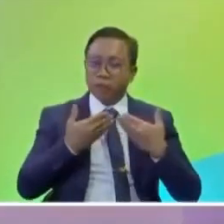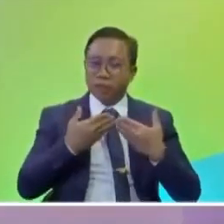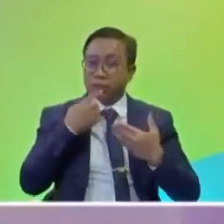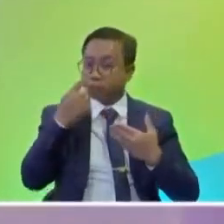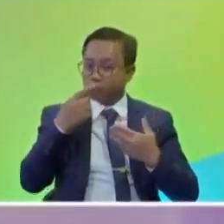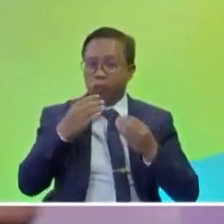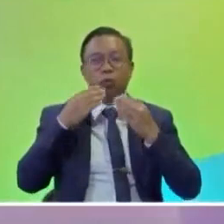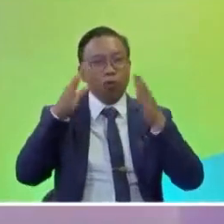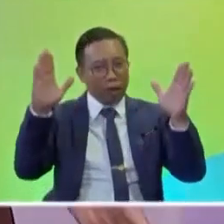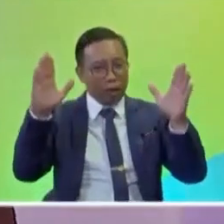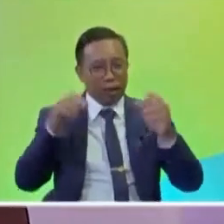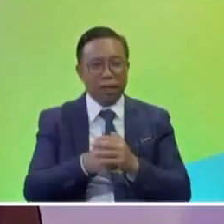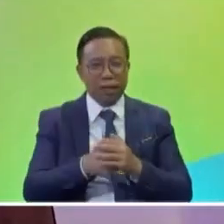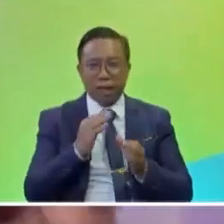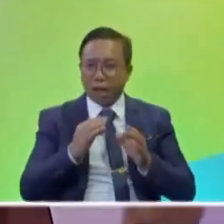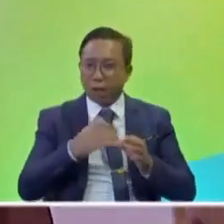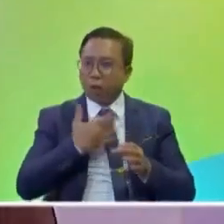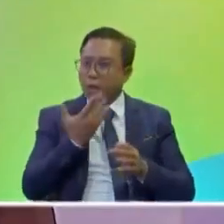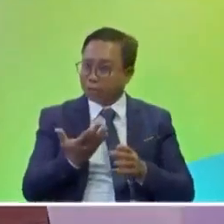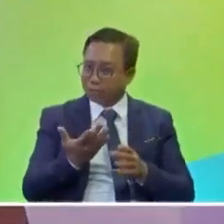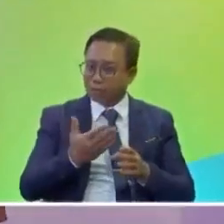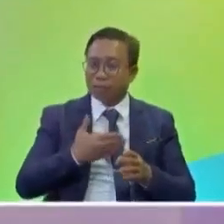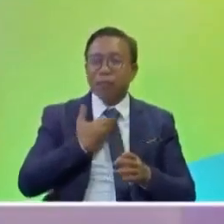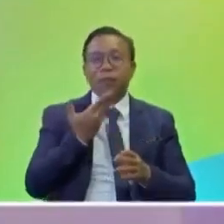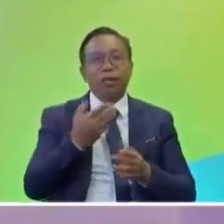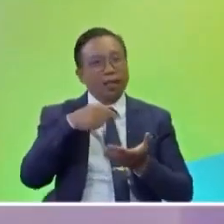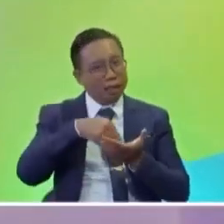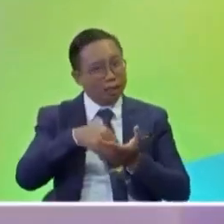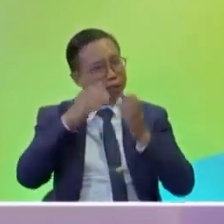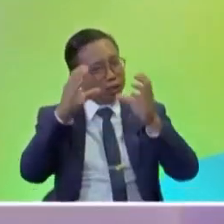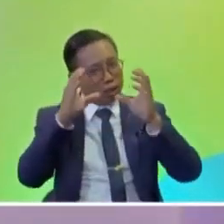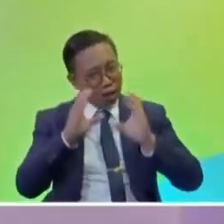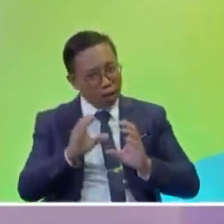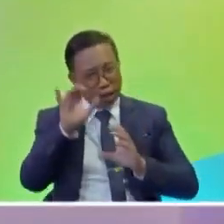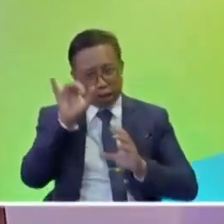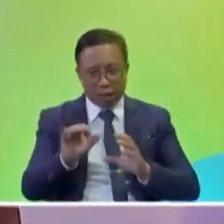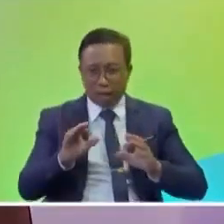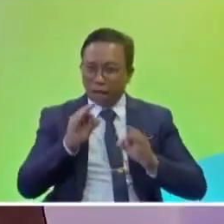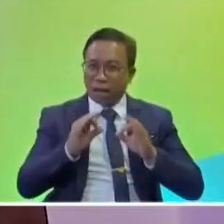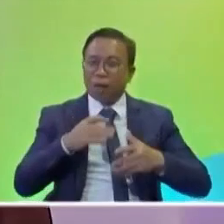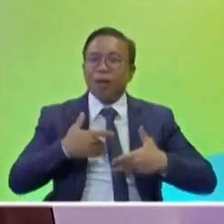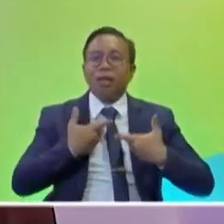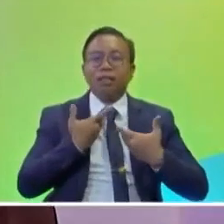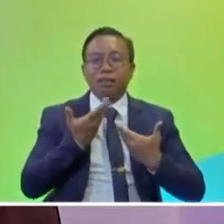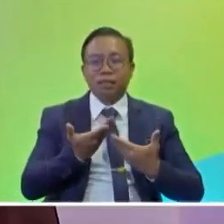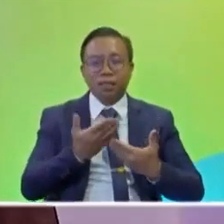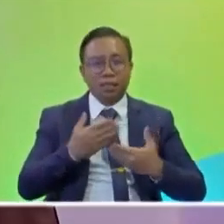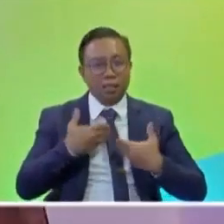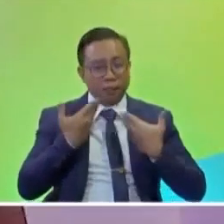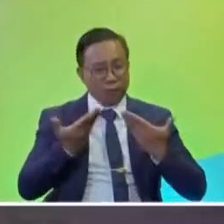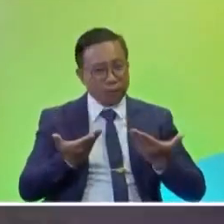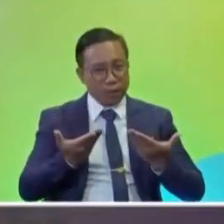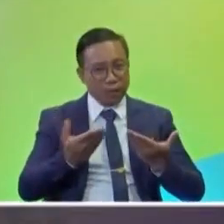Hure. Kalau rasa gembira, beginilah caranya. Kalau rasa